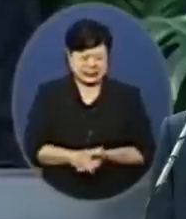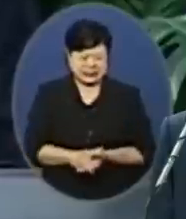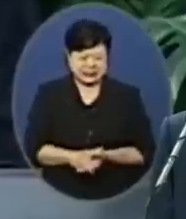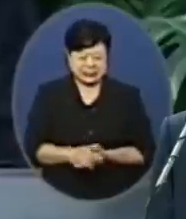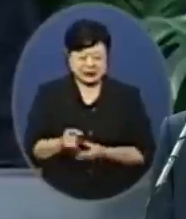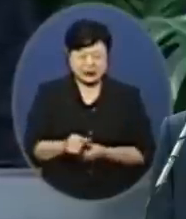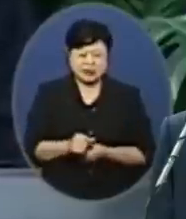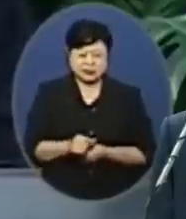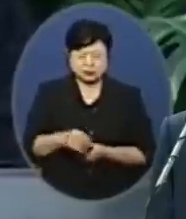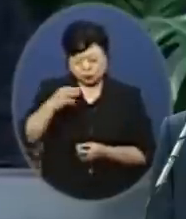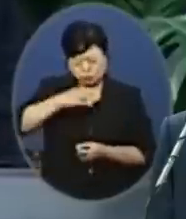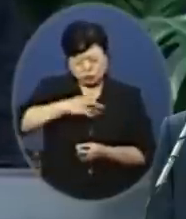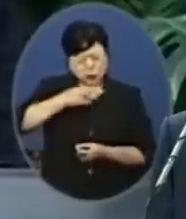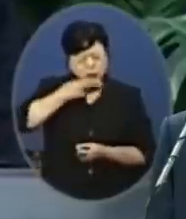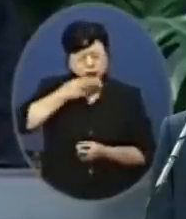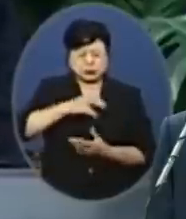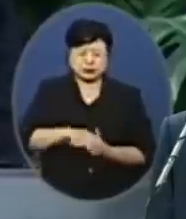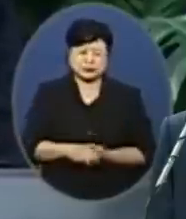아무 효과가 없어요.